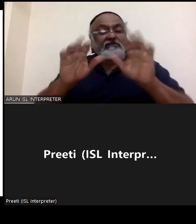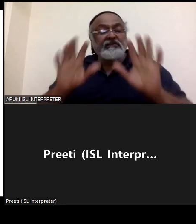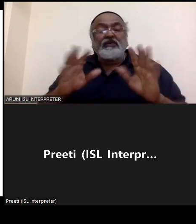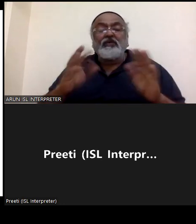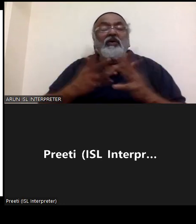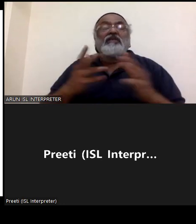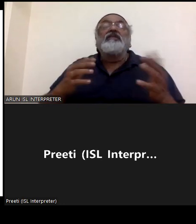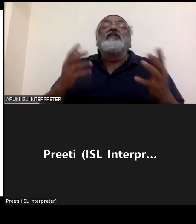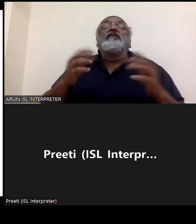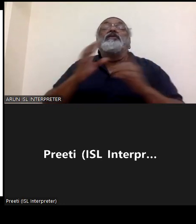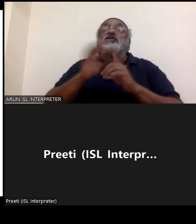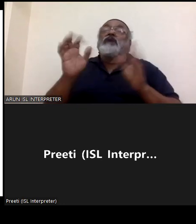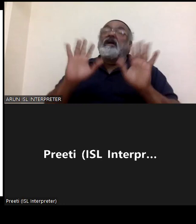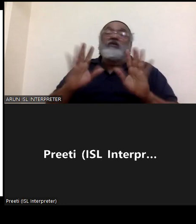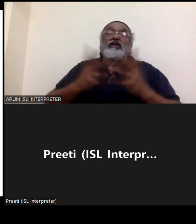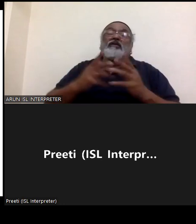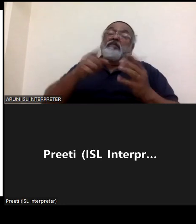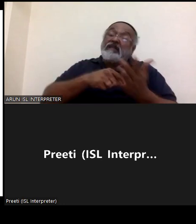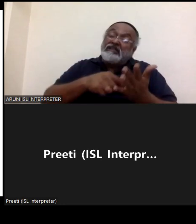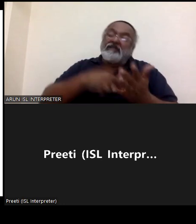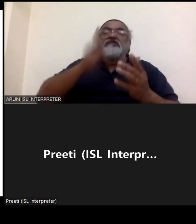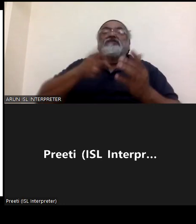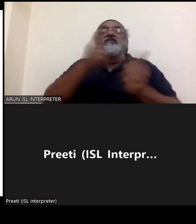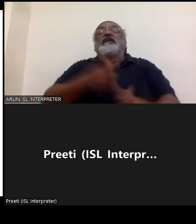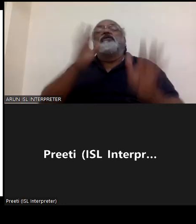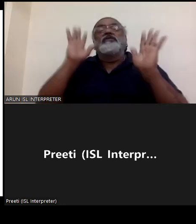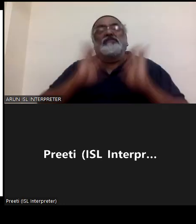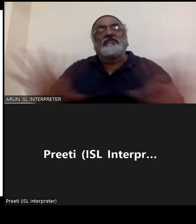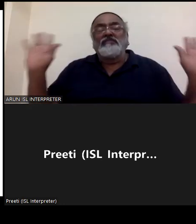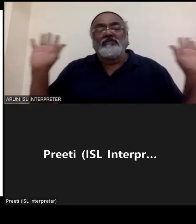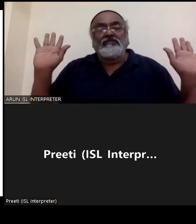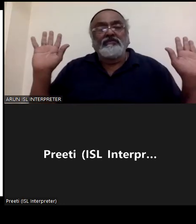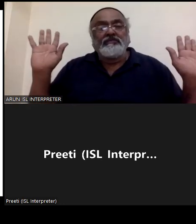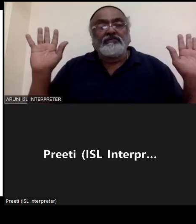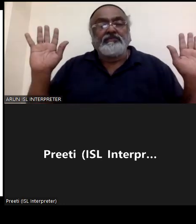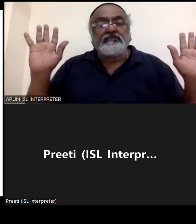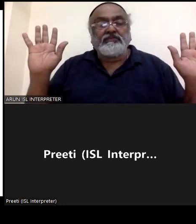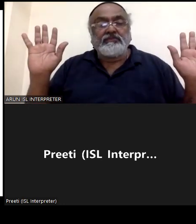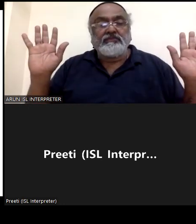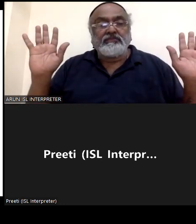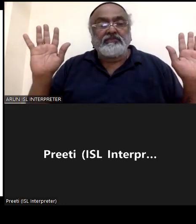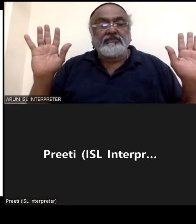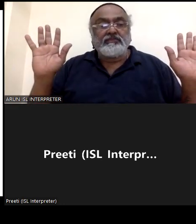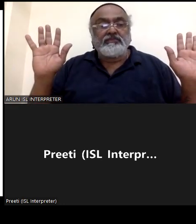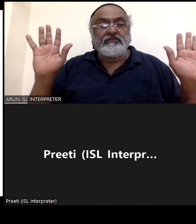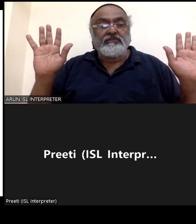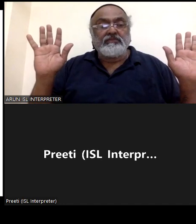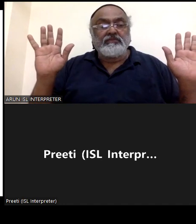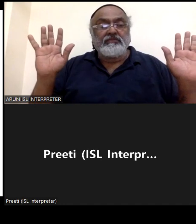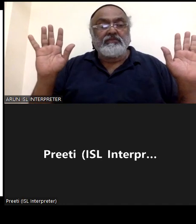जिनको पूरा करना ही करना है, ऐसे नियमावली, ऐसे स्टैंडर्ड ऑपरेटिंग प्रोसीजर्स की